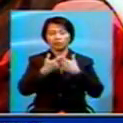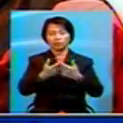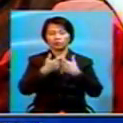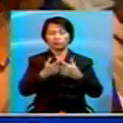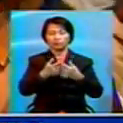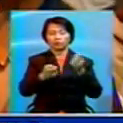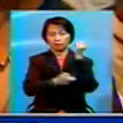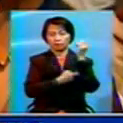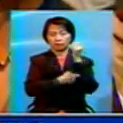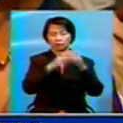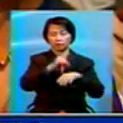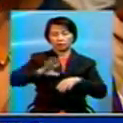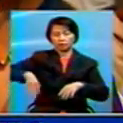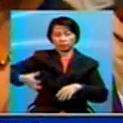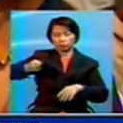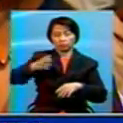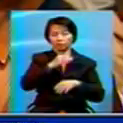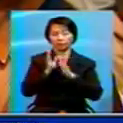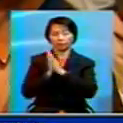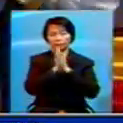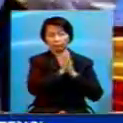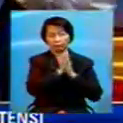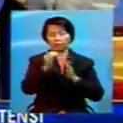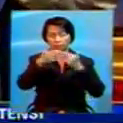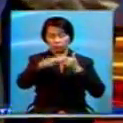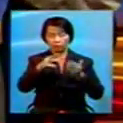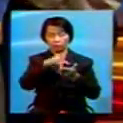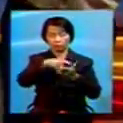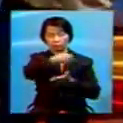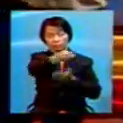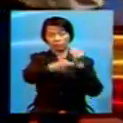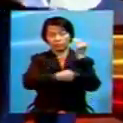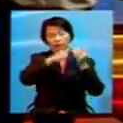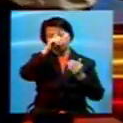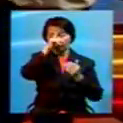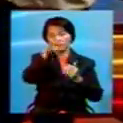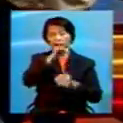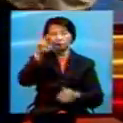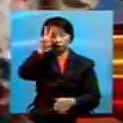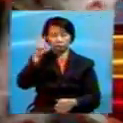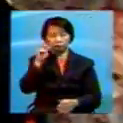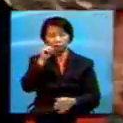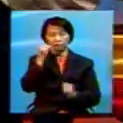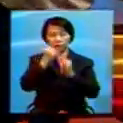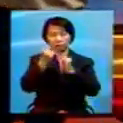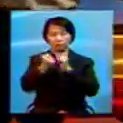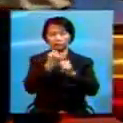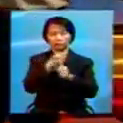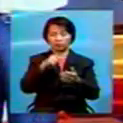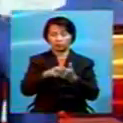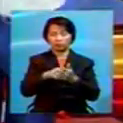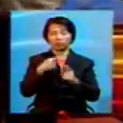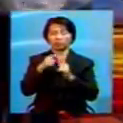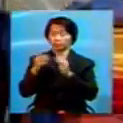Myanmar dan kemboja fgv juga merancang membuka pusat pengedaran getah di India dan Vietnam menjelang akhir tahun ini beliau